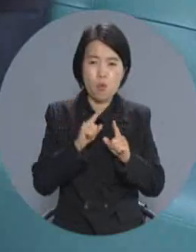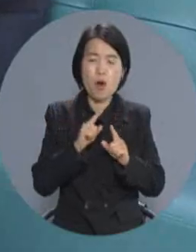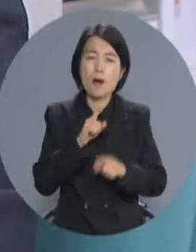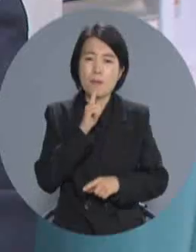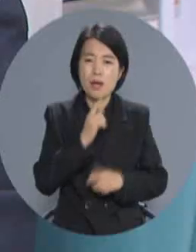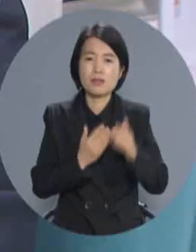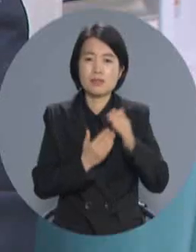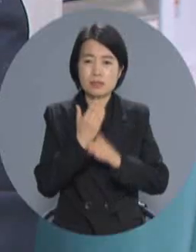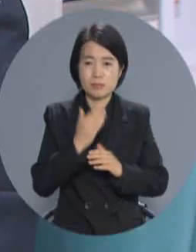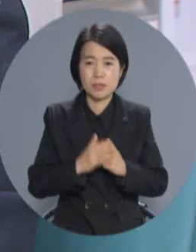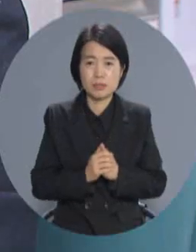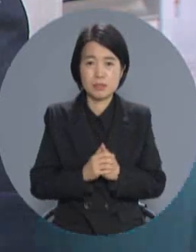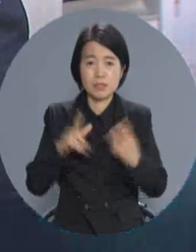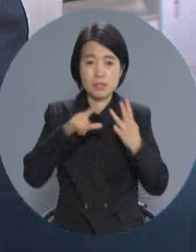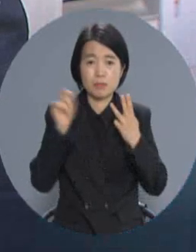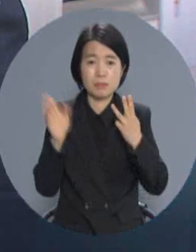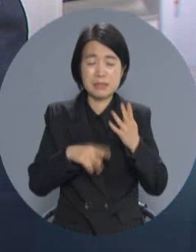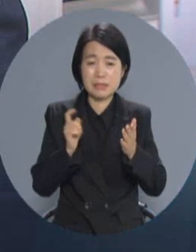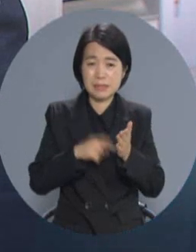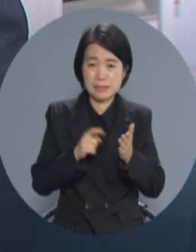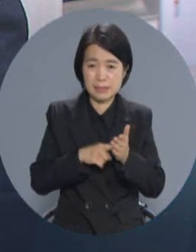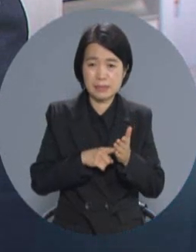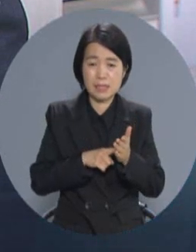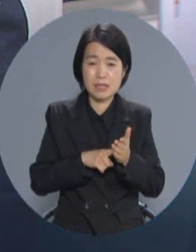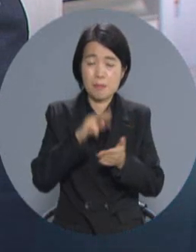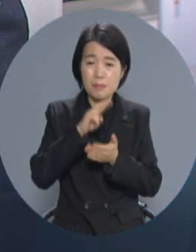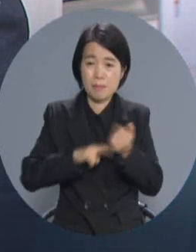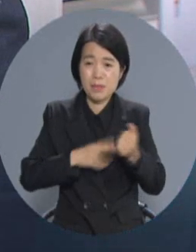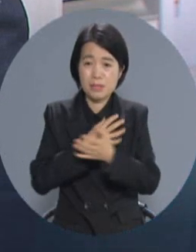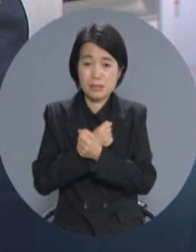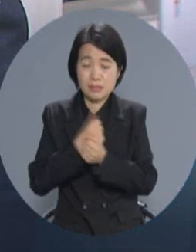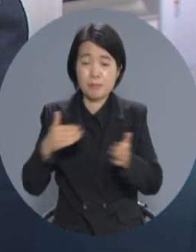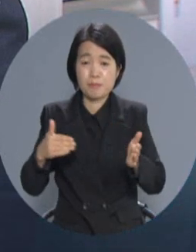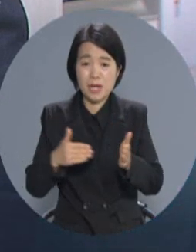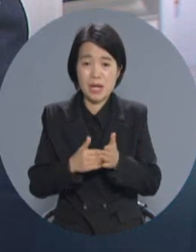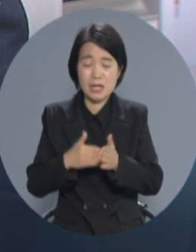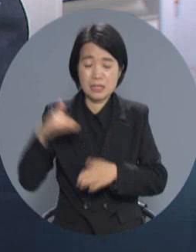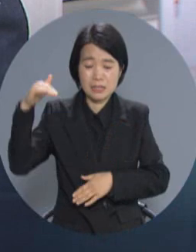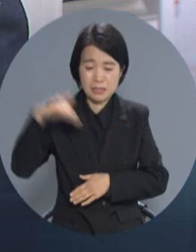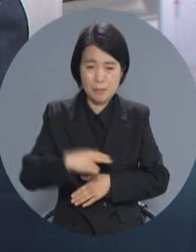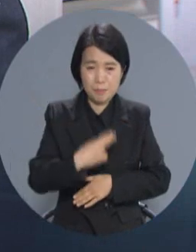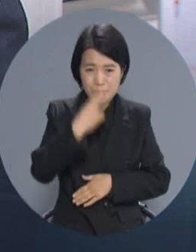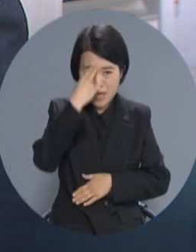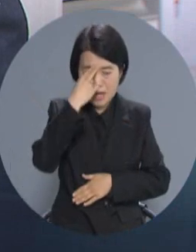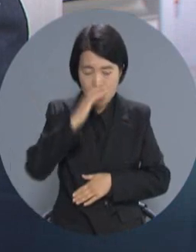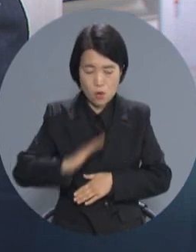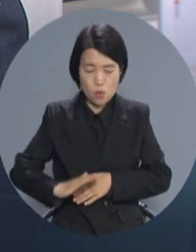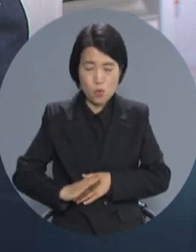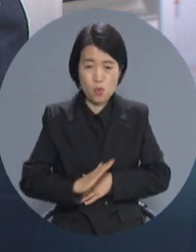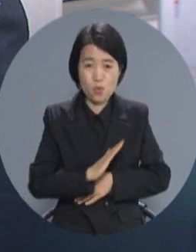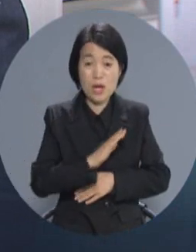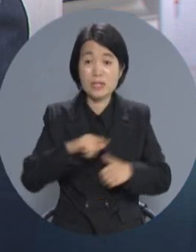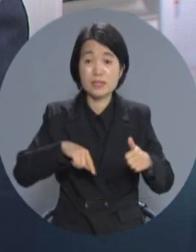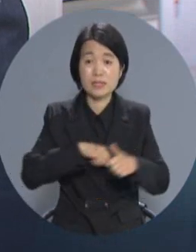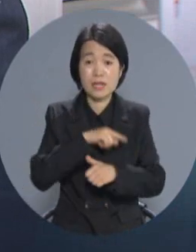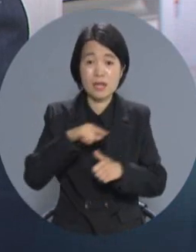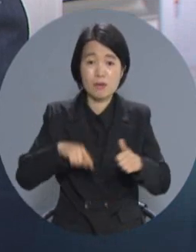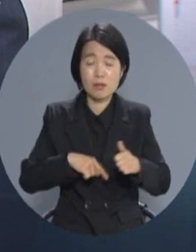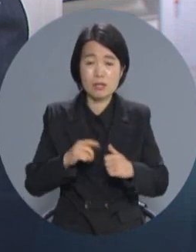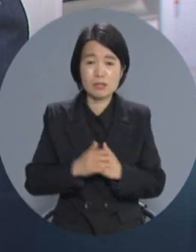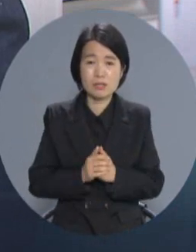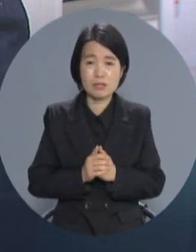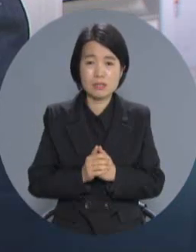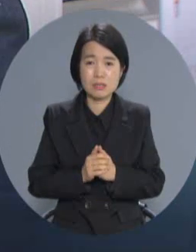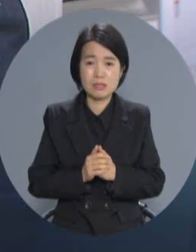나옵니다. 그리고 3월부터 급매 물건들이 거의 정리되면서 가격도 바닥을 찍고 점차 오르는 분위기에 있고요. 당분간